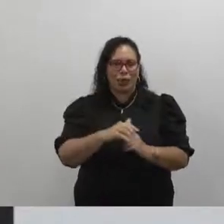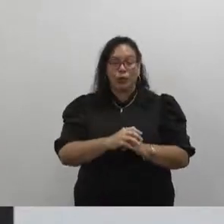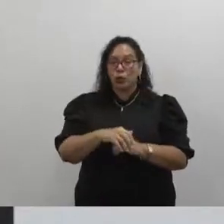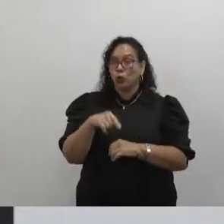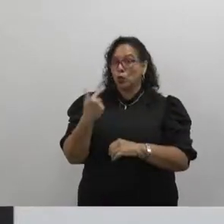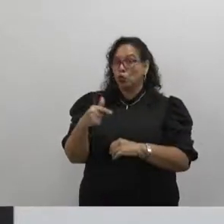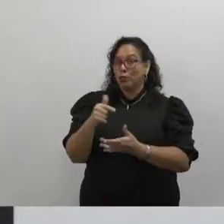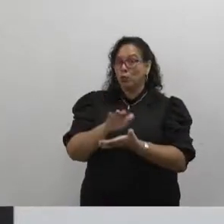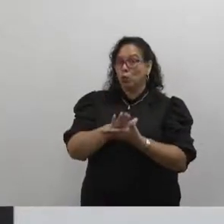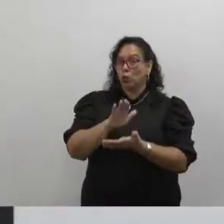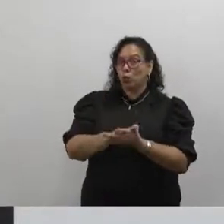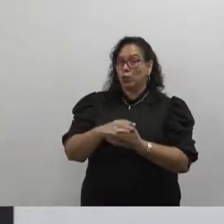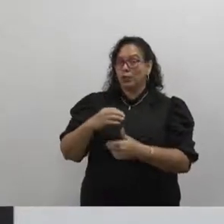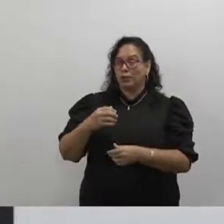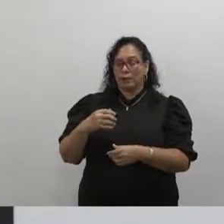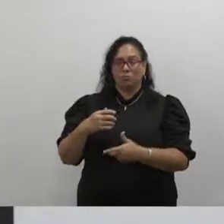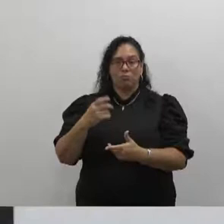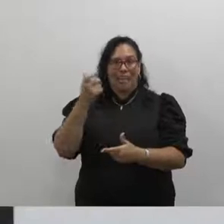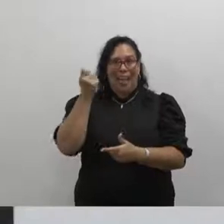លោកនឹងជជែកទៀតថាតើមតិដែលយើងបានទទួលនឹងវាយ៉ាងម៉េច